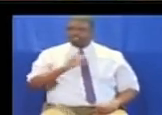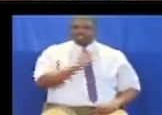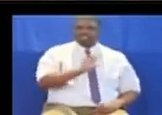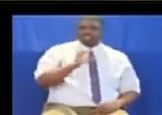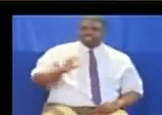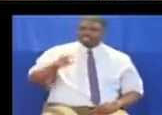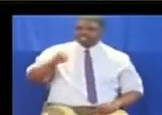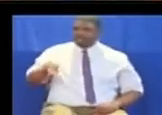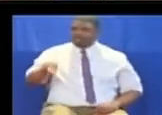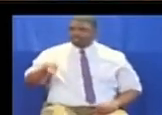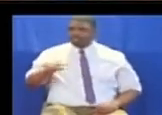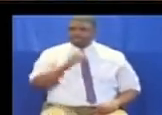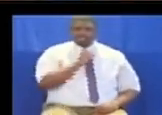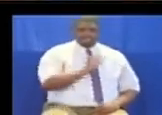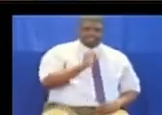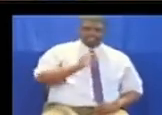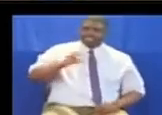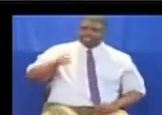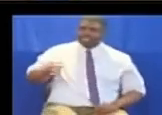Kwa hiyo